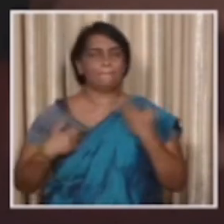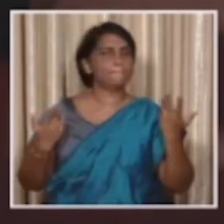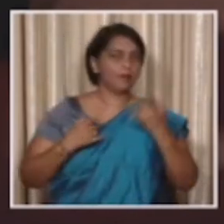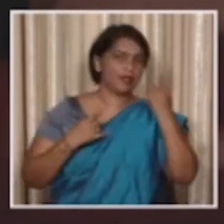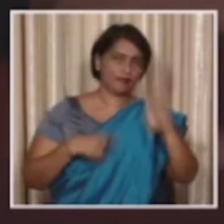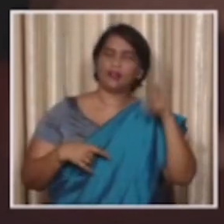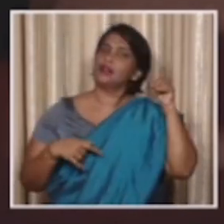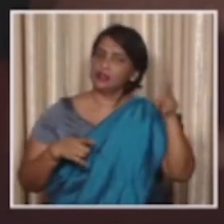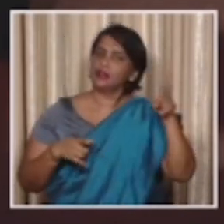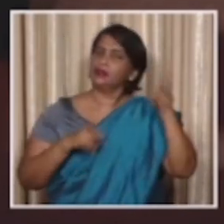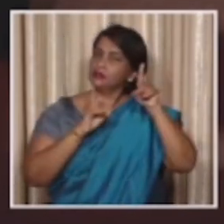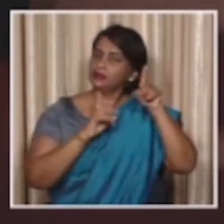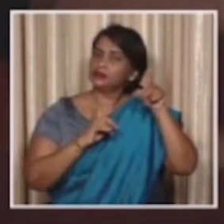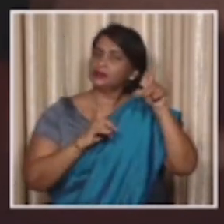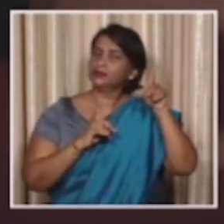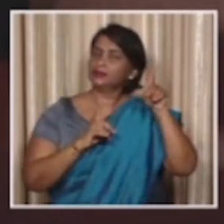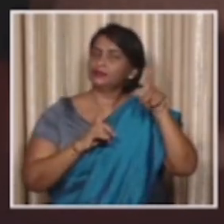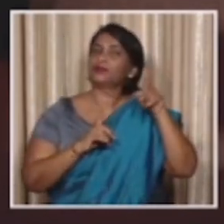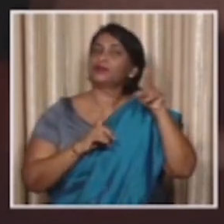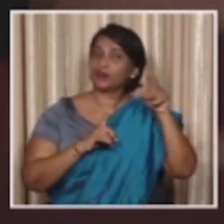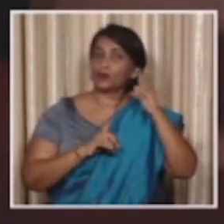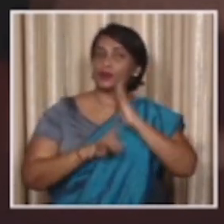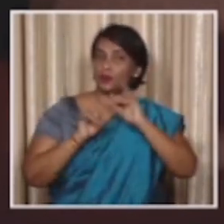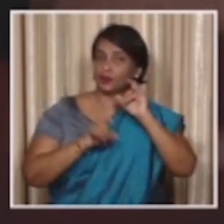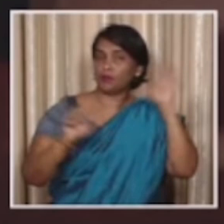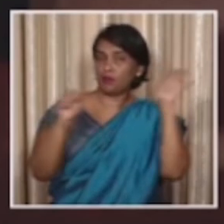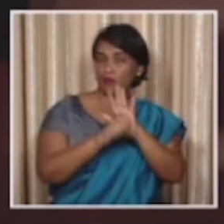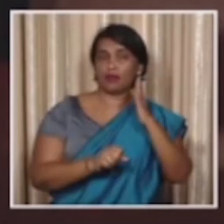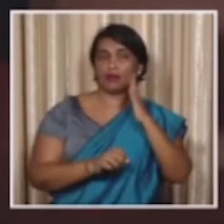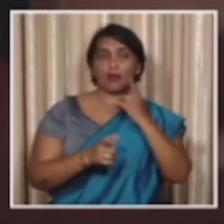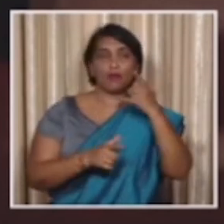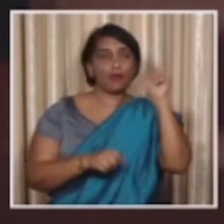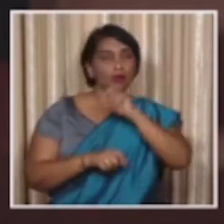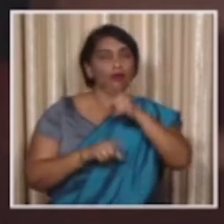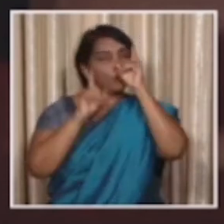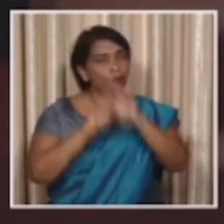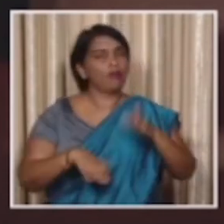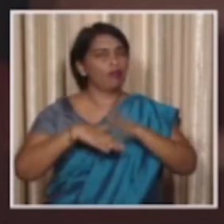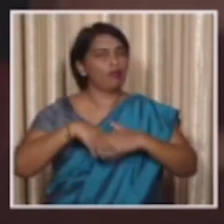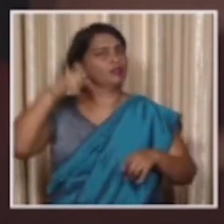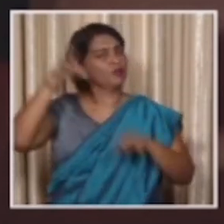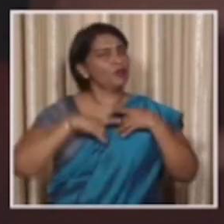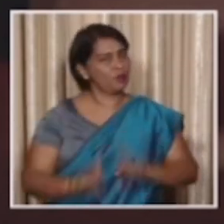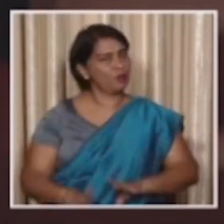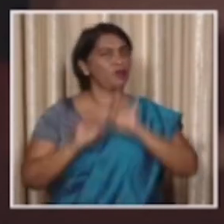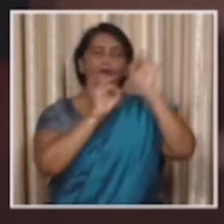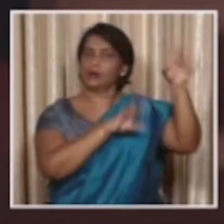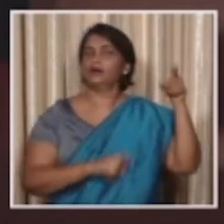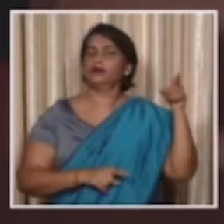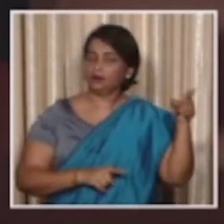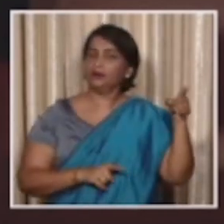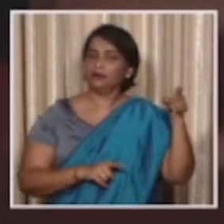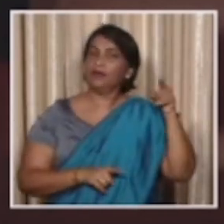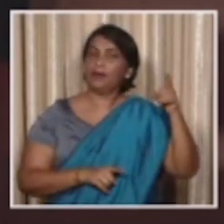ඒක මේ විදේශිකයෙන්ම පිරිච්ච මාලදිවයින්ටත් එහෙම තත්ත්වයක් උදා වෙලා තියෙනවා. අපිට වගේම වෙලා තියෙනවා. ඒ